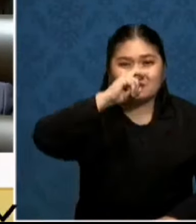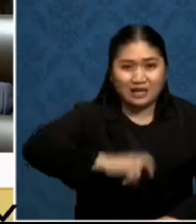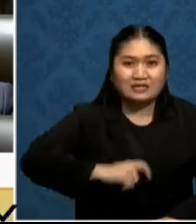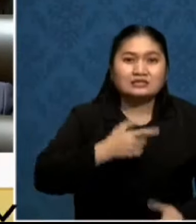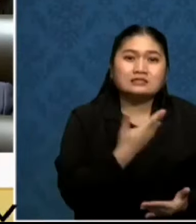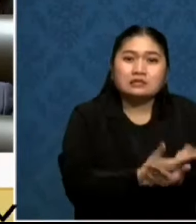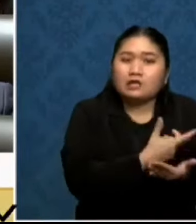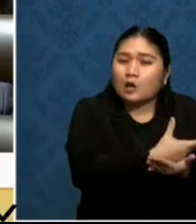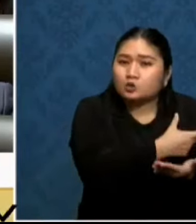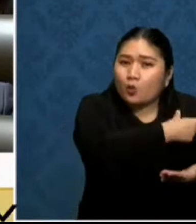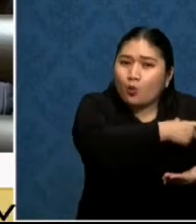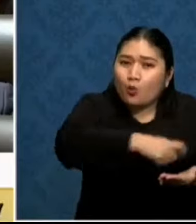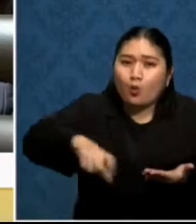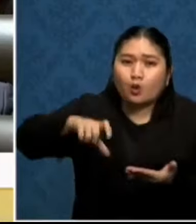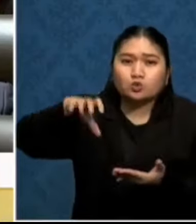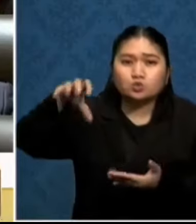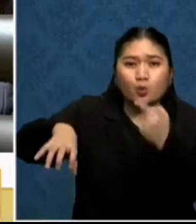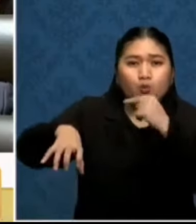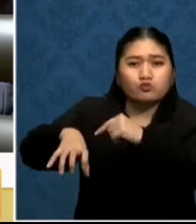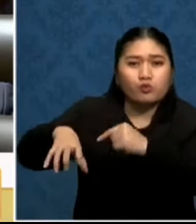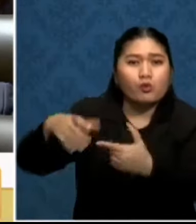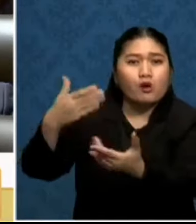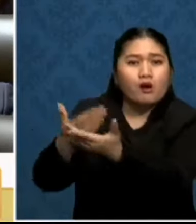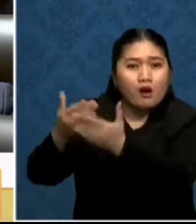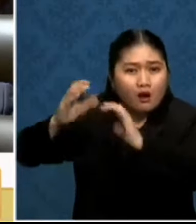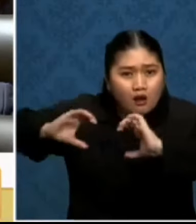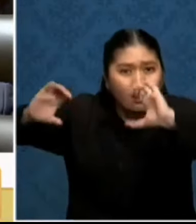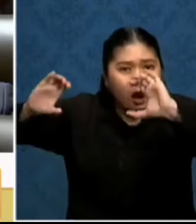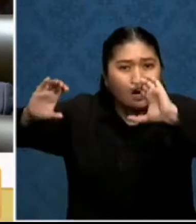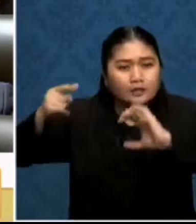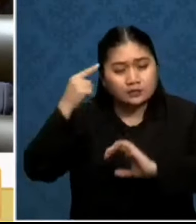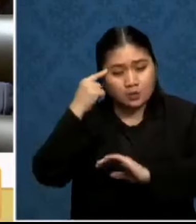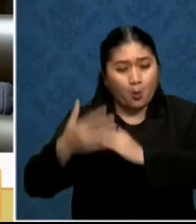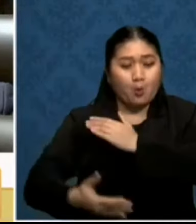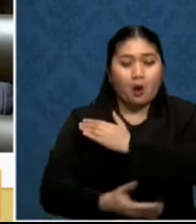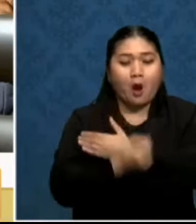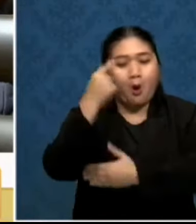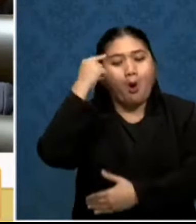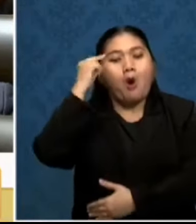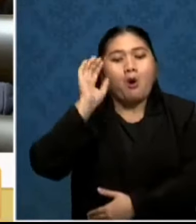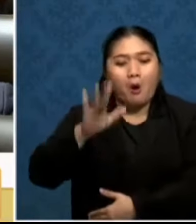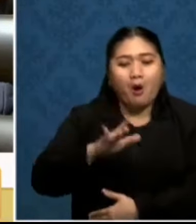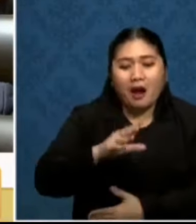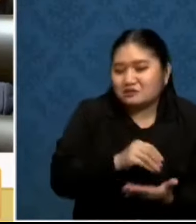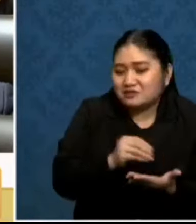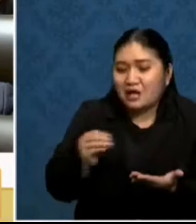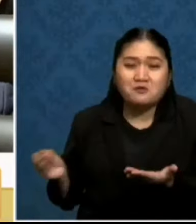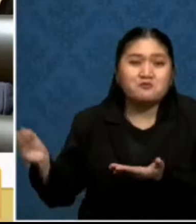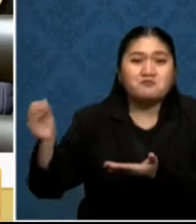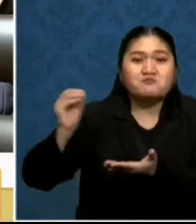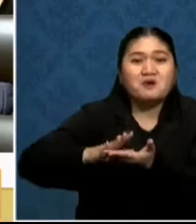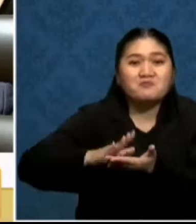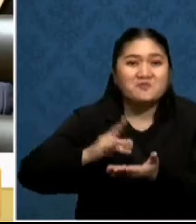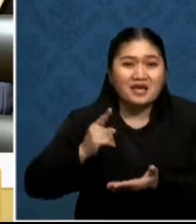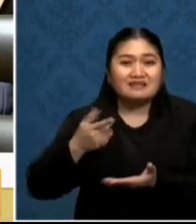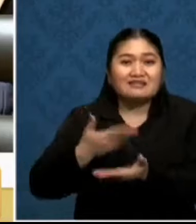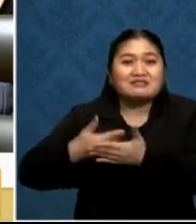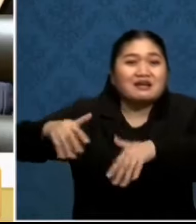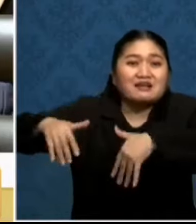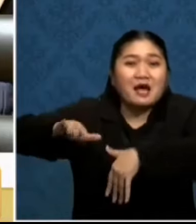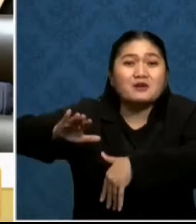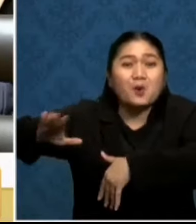โอนให้คลังก็เลยถือโอกาสโดยสารใส่มาเป็นรายได้ของรัฐบาลจะได้แก้เกี้ยวว่าไม่ได้กู้